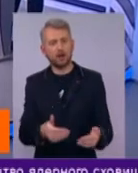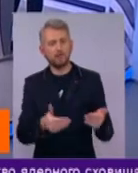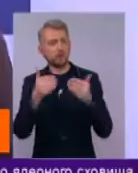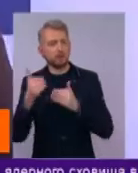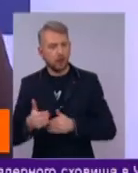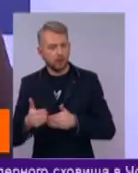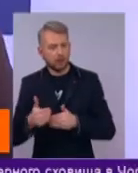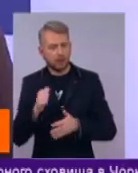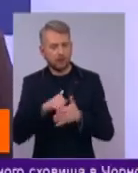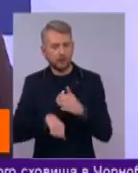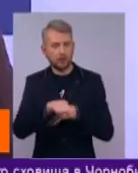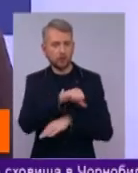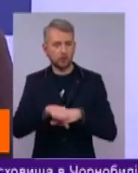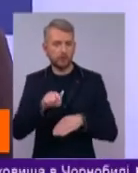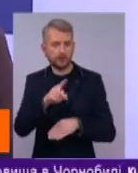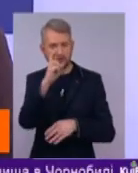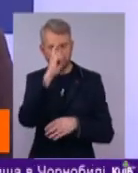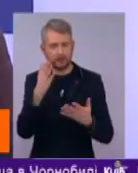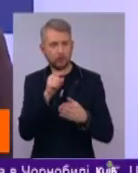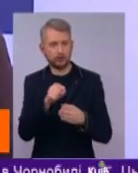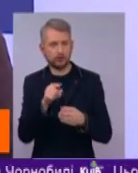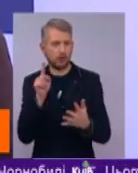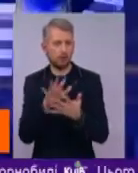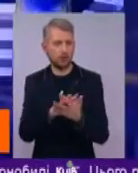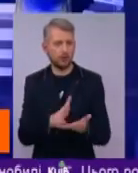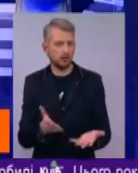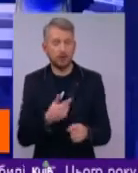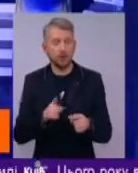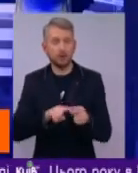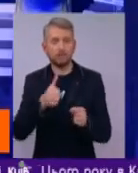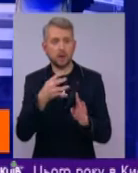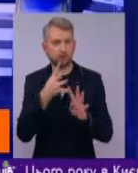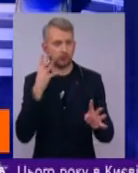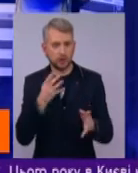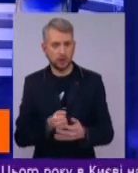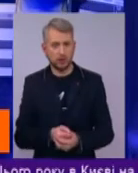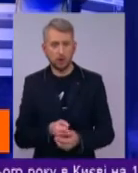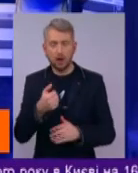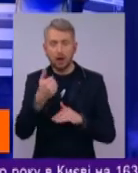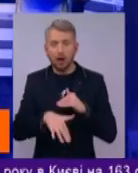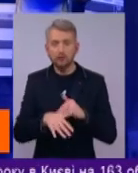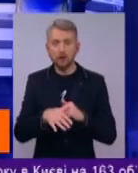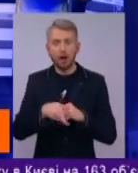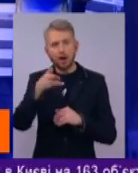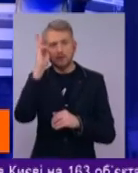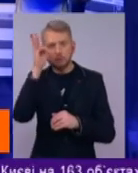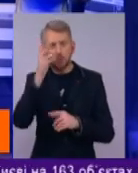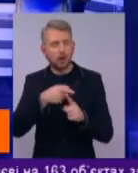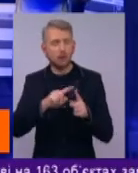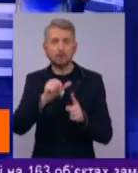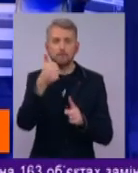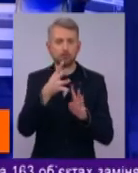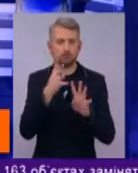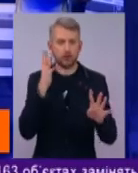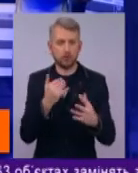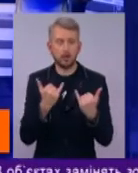відступають від кордонів тієї держави, на яку вони напали. Це в першу чергу. А вже тобто дипломатія це в першу чергу.